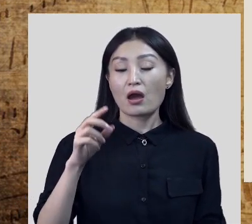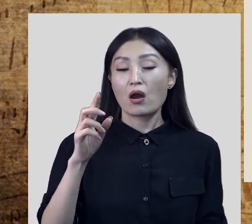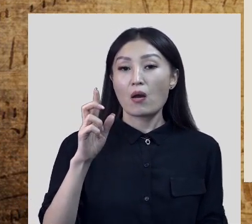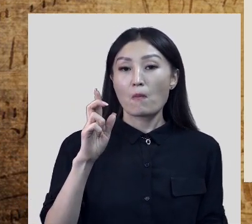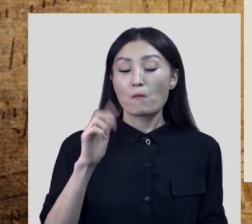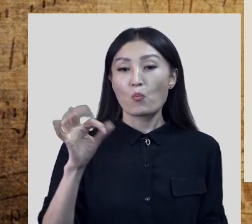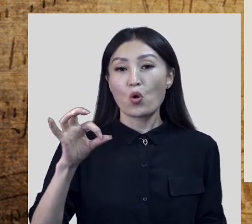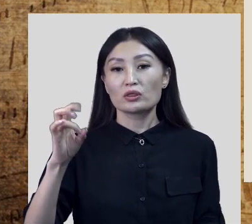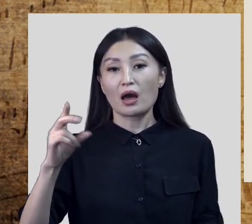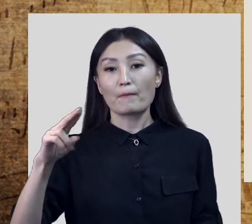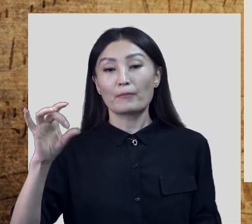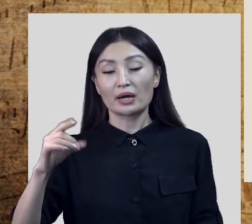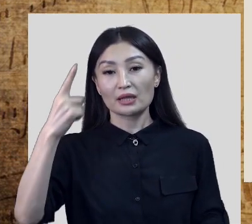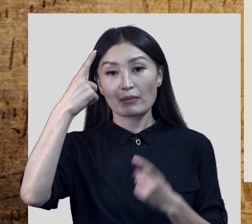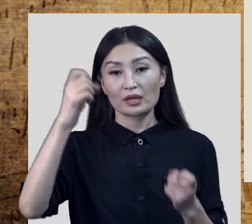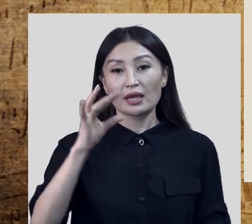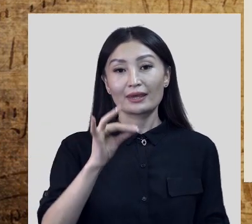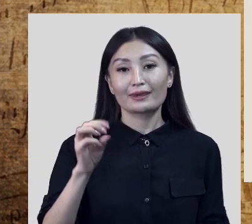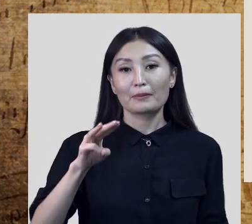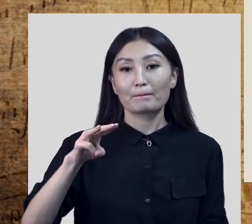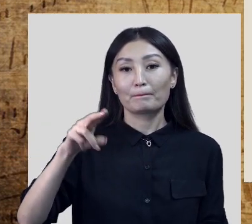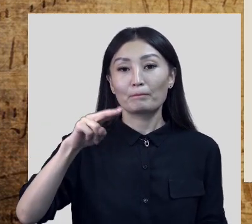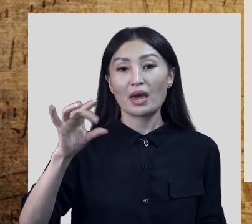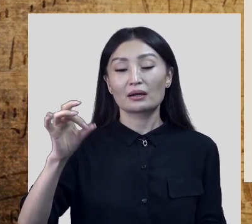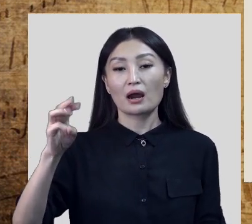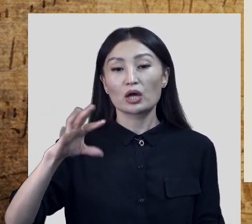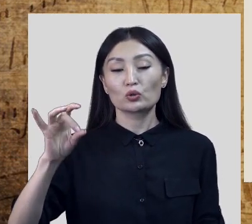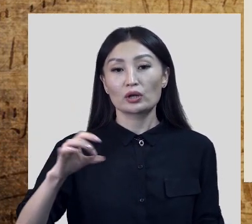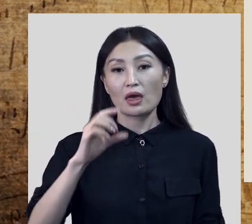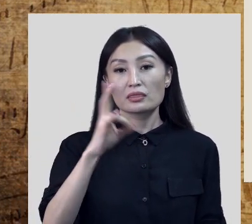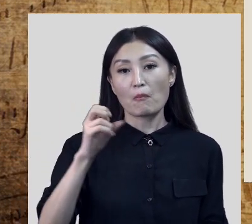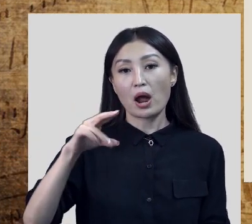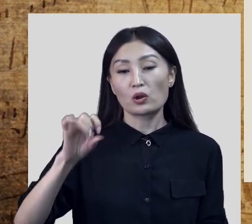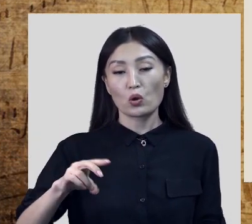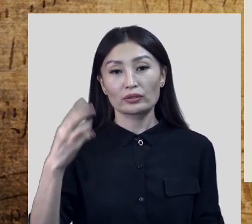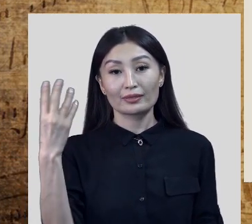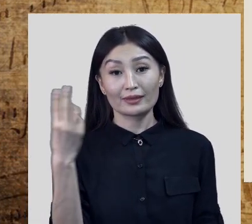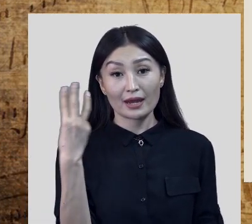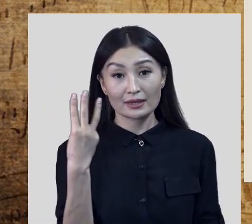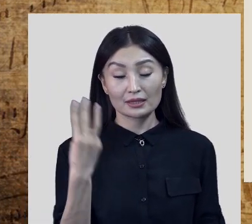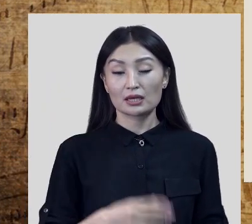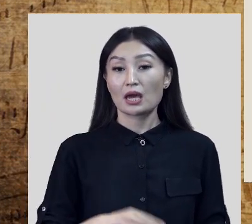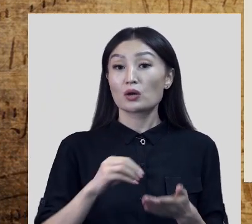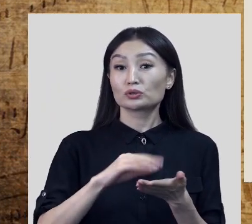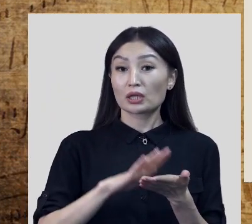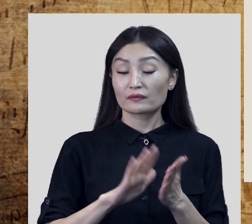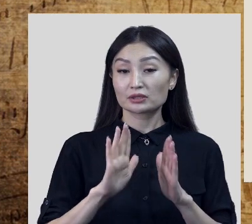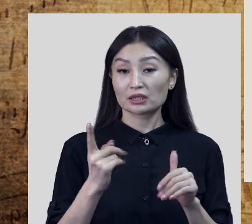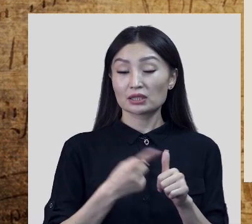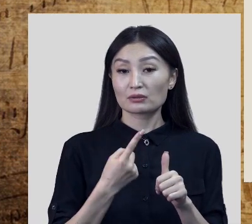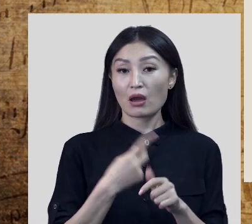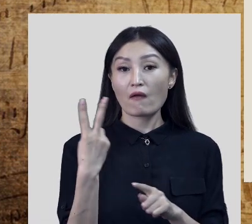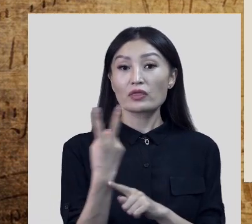был объявлен императором под именем наполеон 3 установилась так называемая вторая